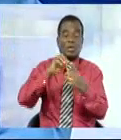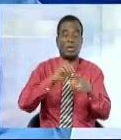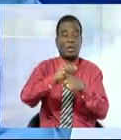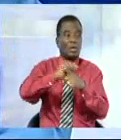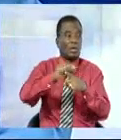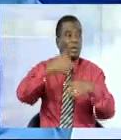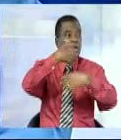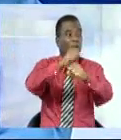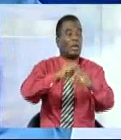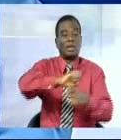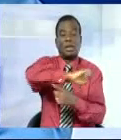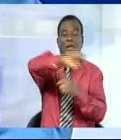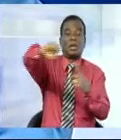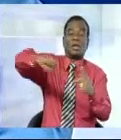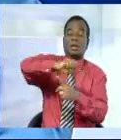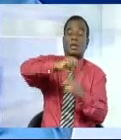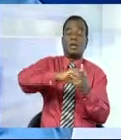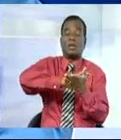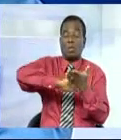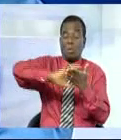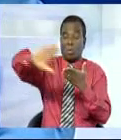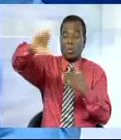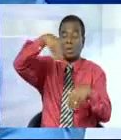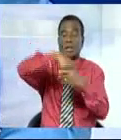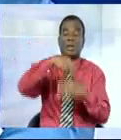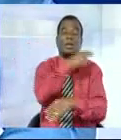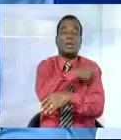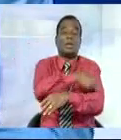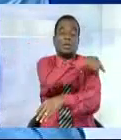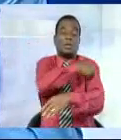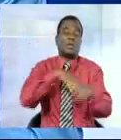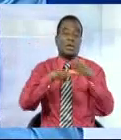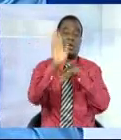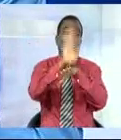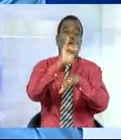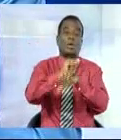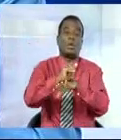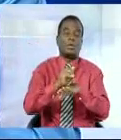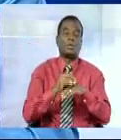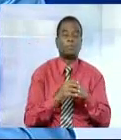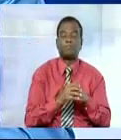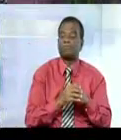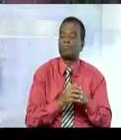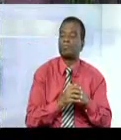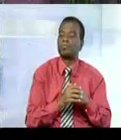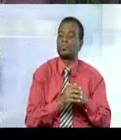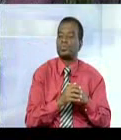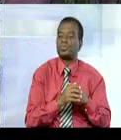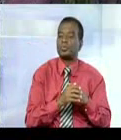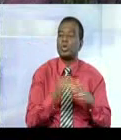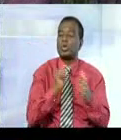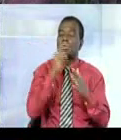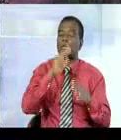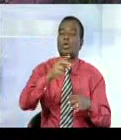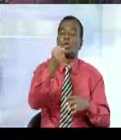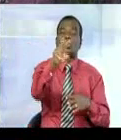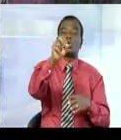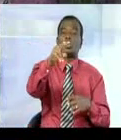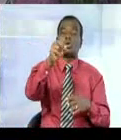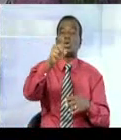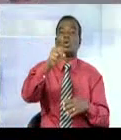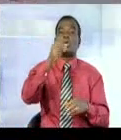formation, créer un environnement sain dans les centres de santé en Côte d'Ivoire. Thérèse Tapeyoboué. Ce sont 12 agents